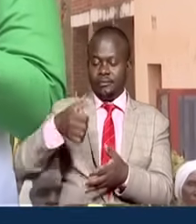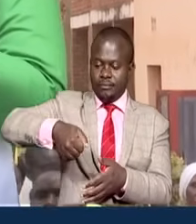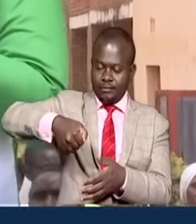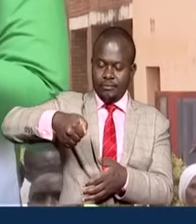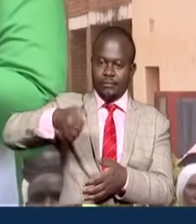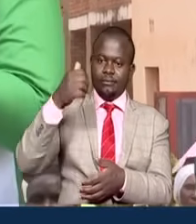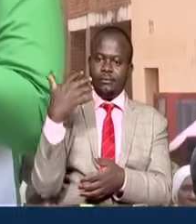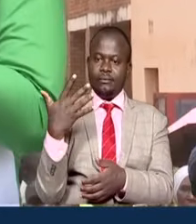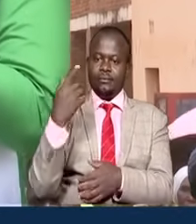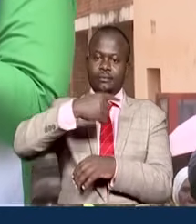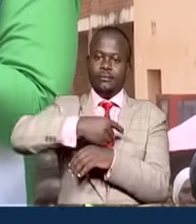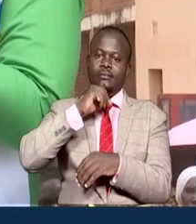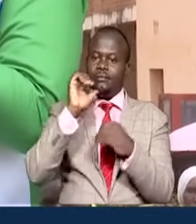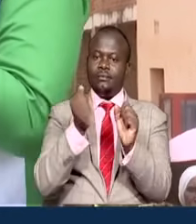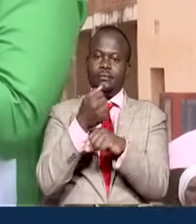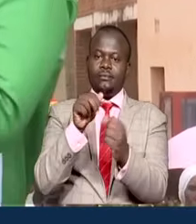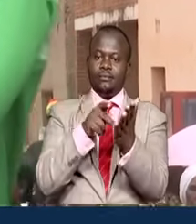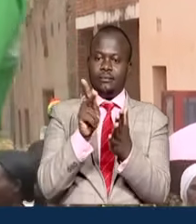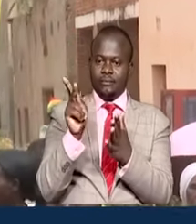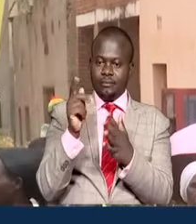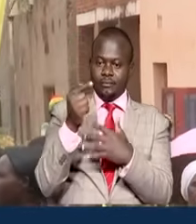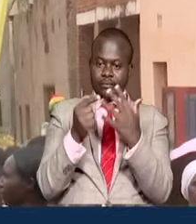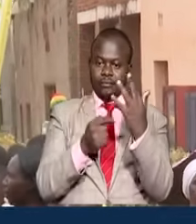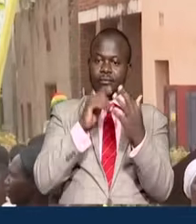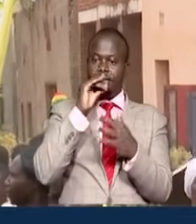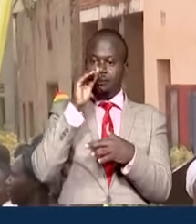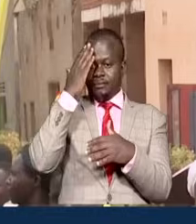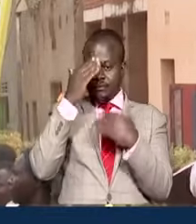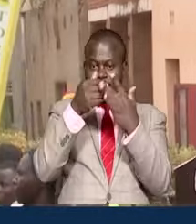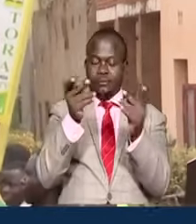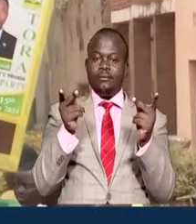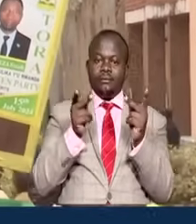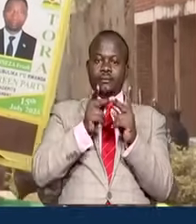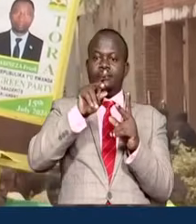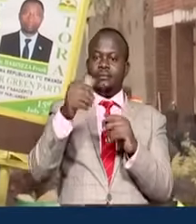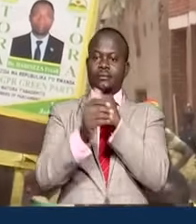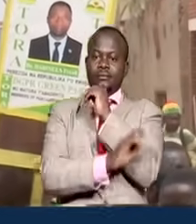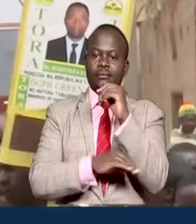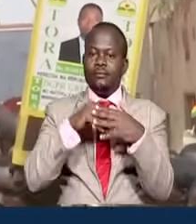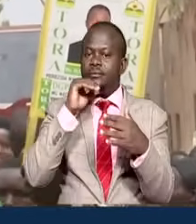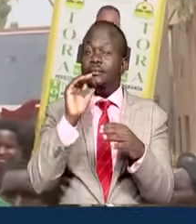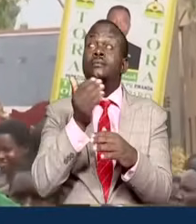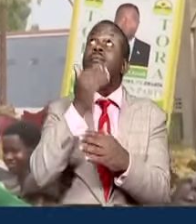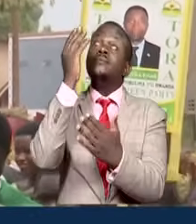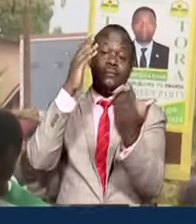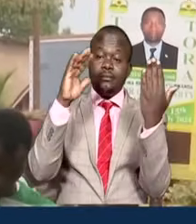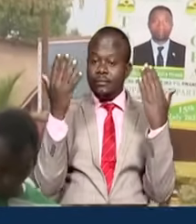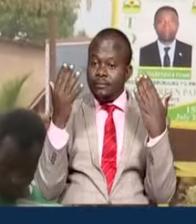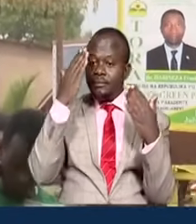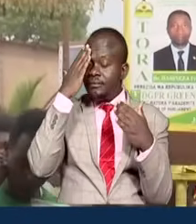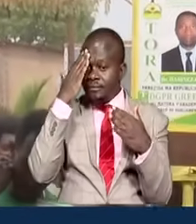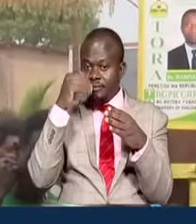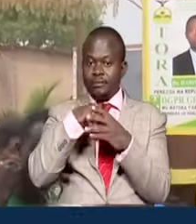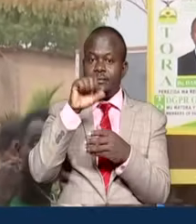munsi atagomba kwishura. Ibyo mvuga nzi araho biri mu bindi bihugu, ntabwo mbikuye mu kirere. Nzi ko muri Afurika